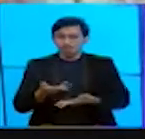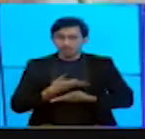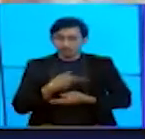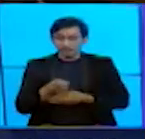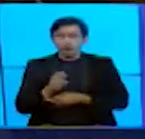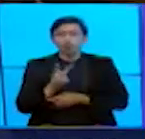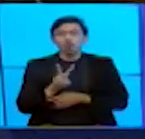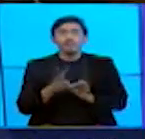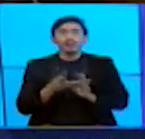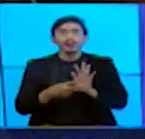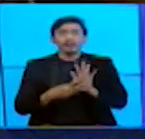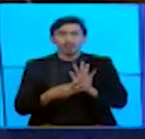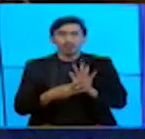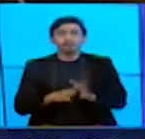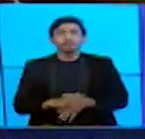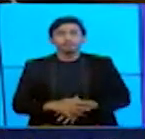rupiah.